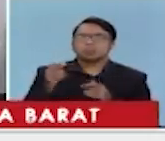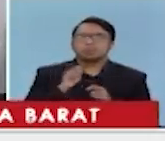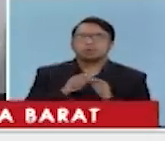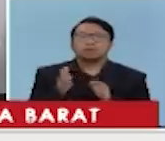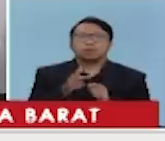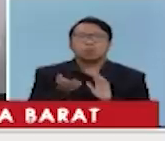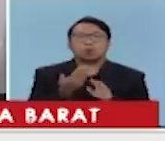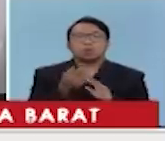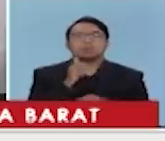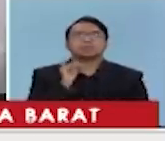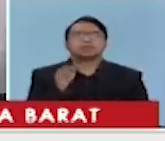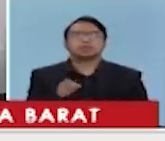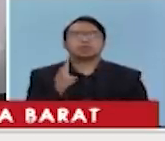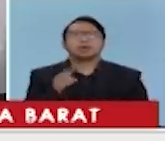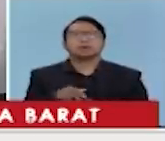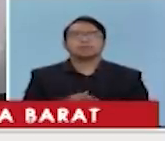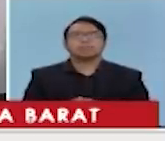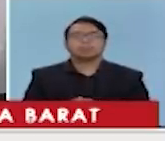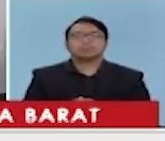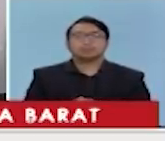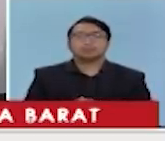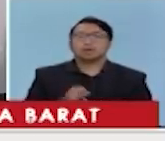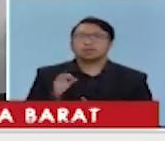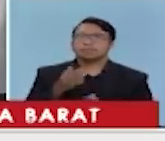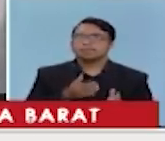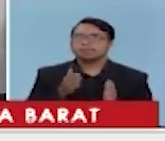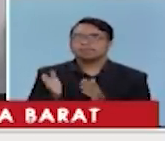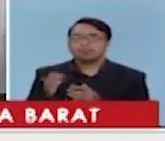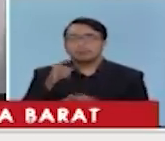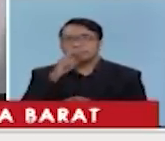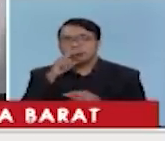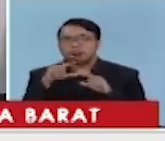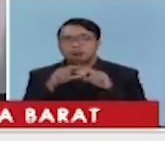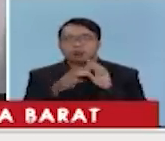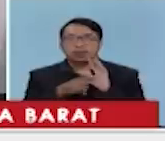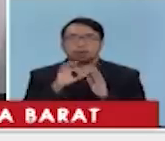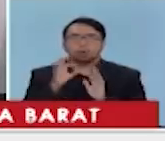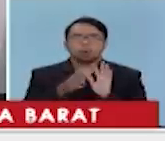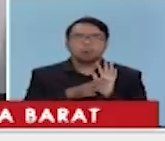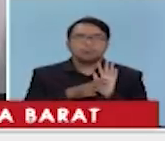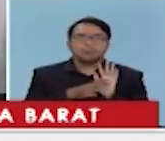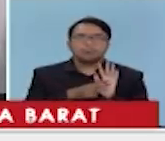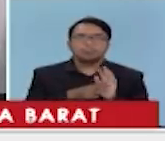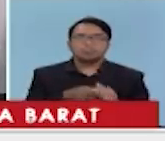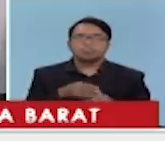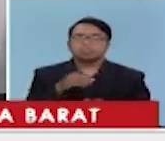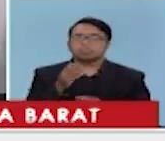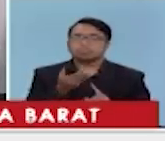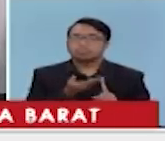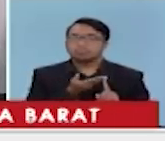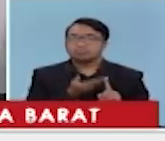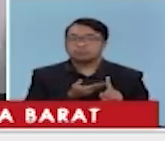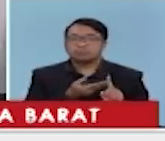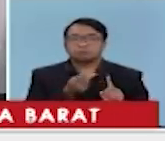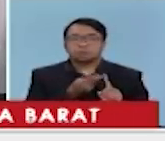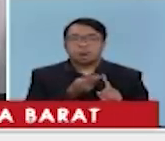Baik, oke. Jadi, ya. Baik, Pak Anom, ini sejauh ini bagaimana sih psikologis dari memang dua saksi